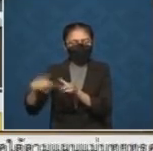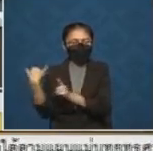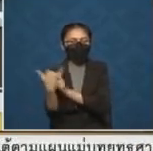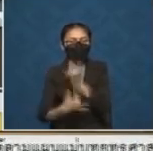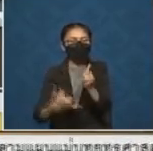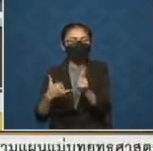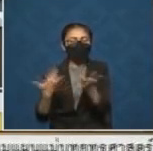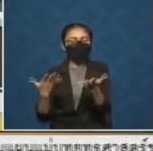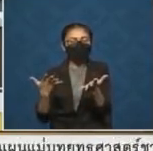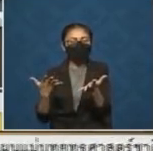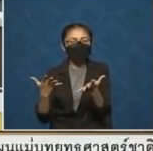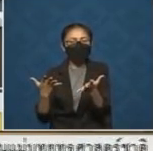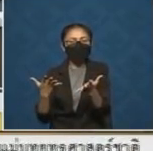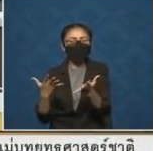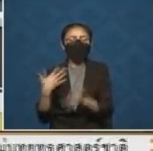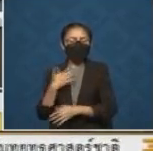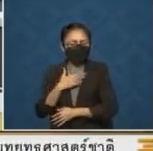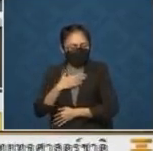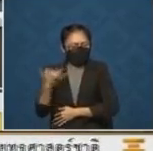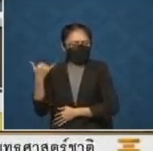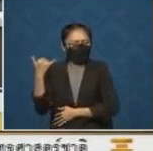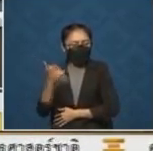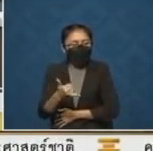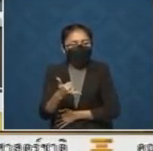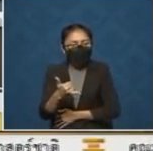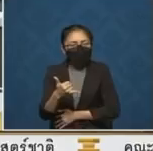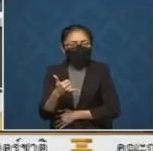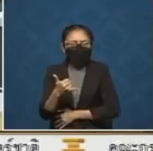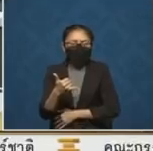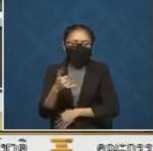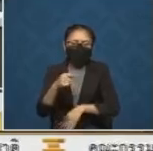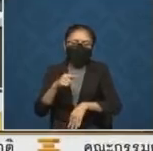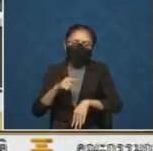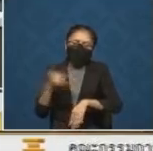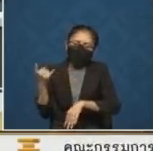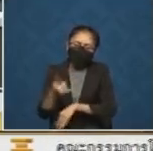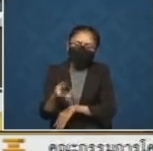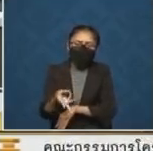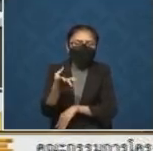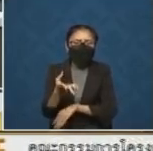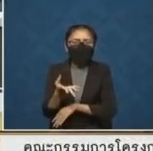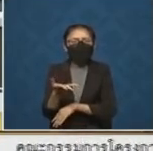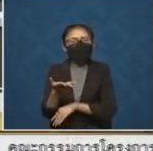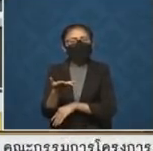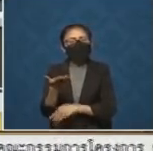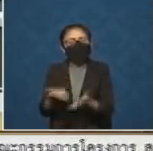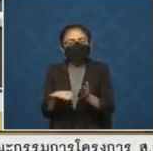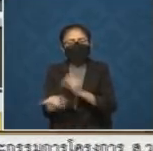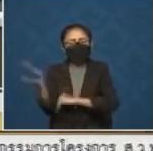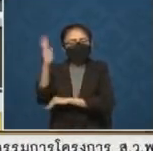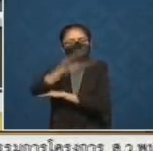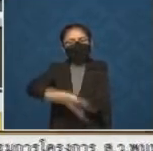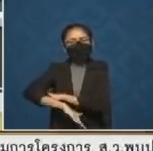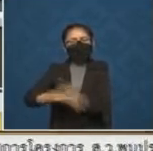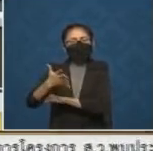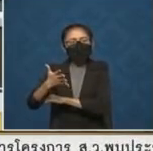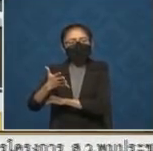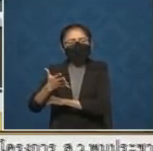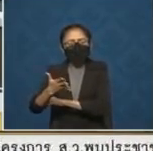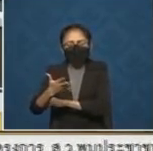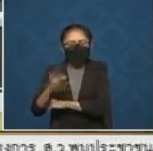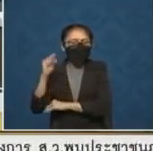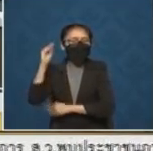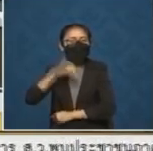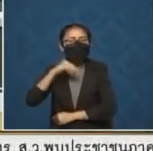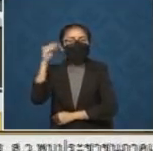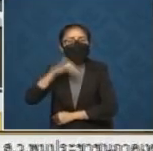ารพระภูมิยังไหว้ไหว้สารพระภูมิ ไหว้หมาอะไรไหว้ได้เนี่ยไหว้หมด ไหว้ไหว้หมดเลยทำทุกอย่างเลยเพื่อให้เข้ามาเป็นสสไม่สนใจวิธีการด้